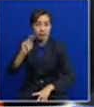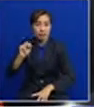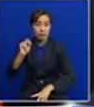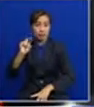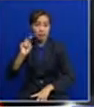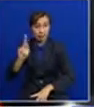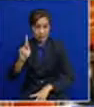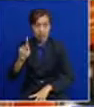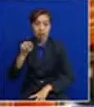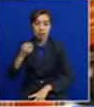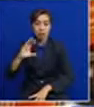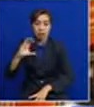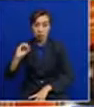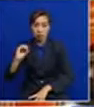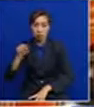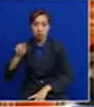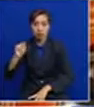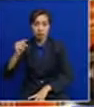www.ghbank.co.th ค่ะ